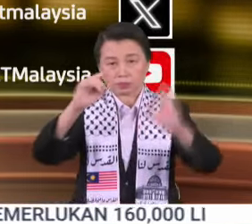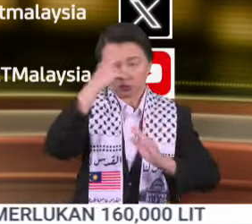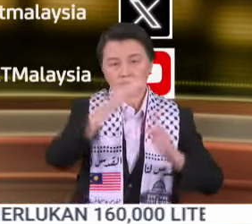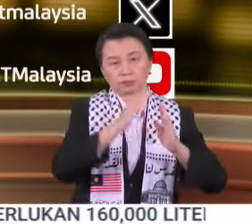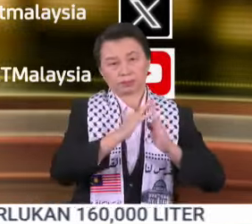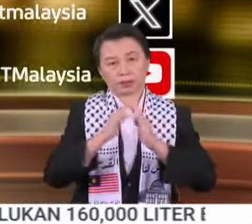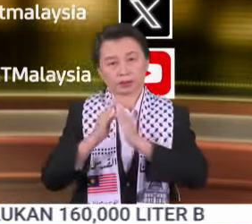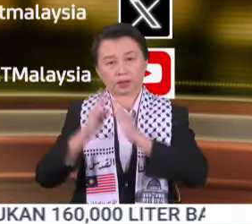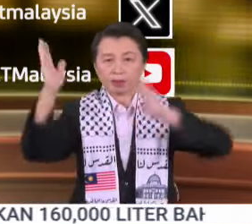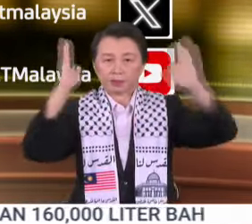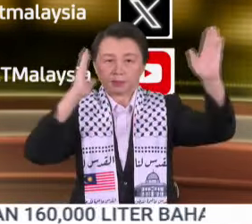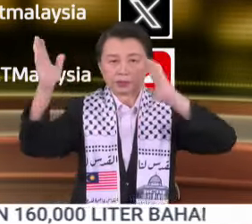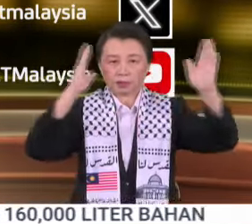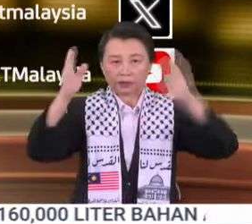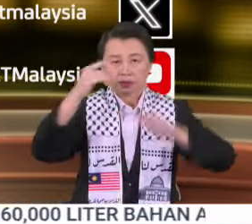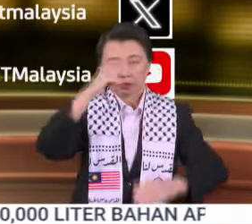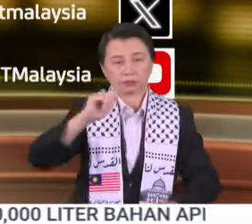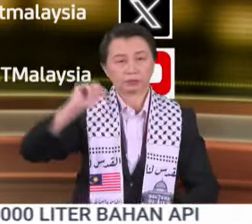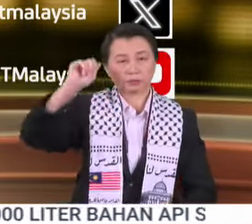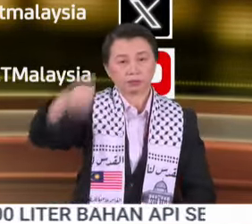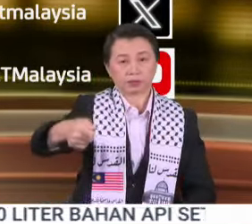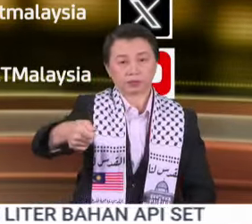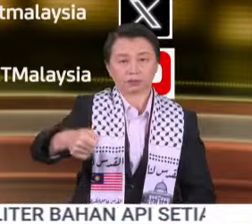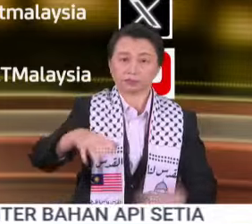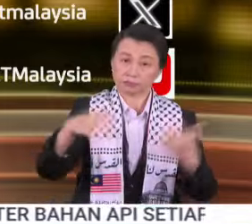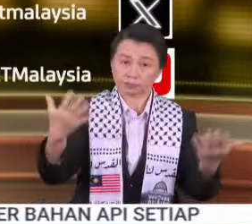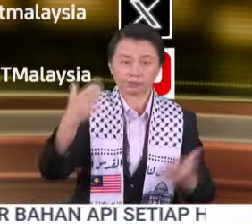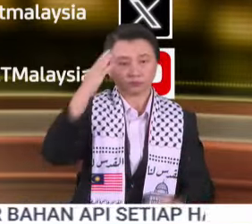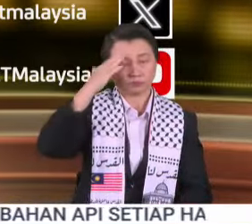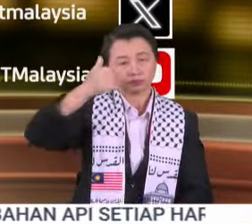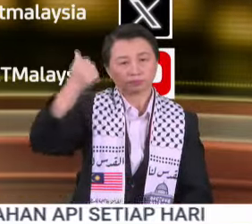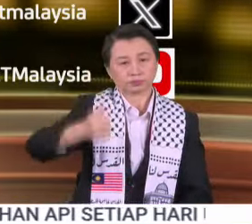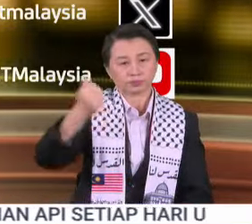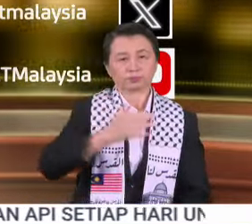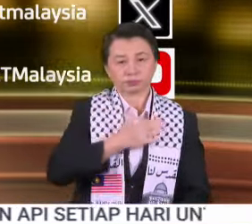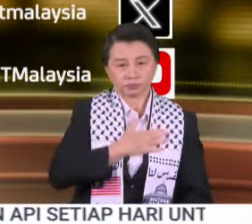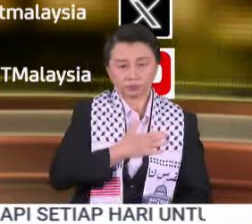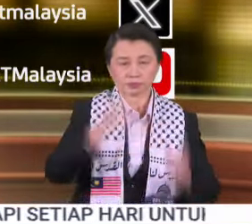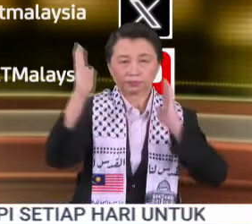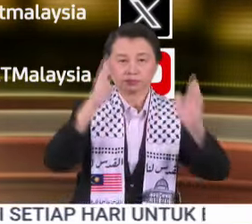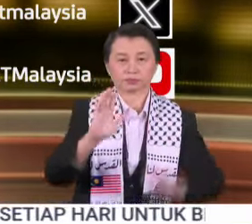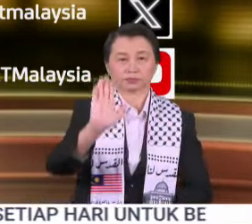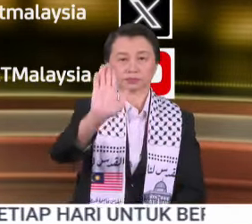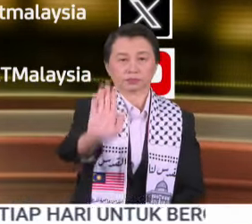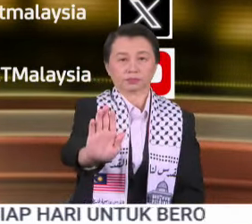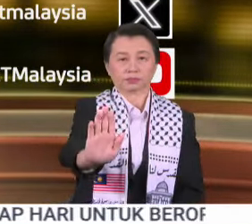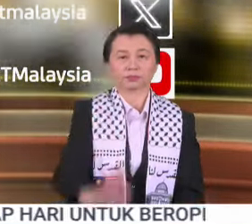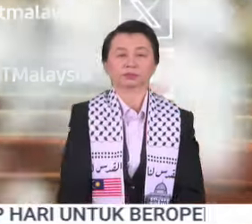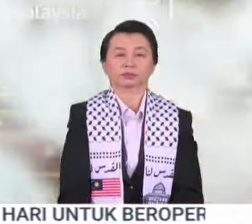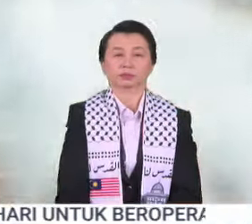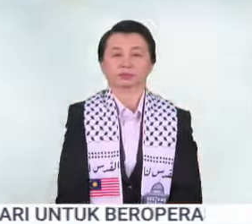bandar-bandar utama di seluruh Malaysia untuk hari esok. Sekian, Assalamualaikum dan Salam Malaysia Madani.